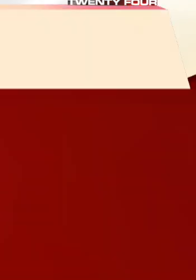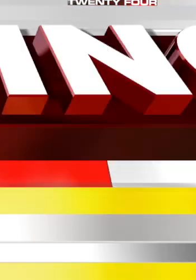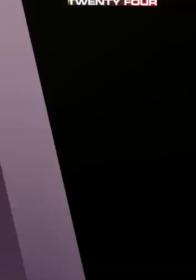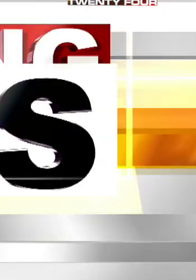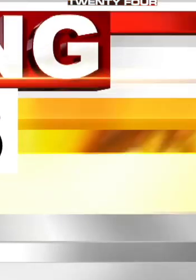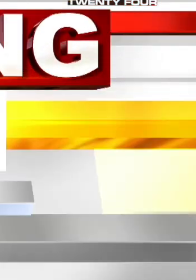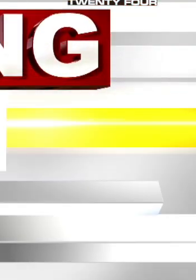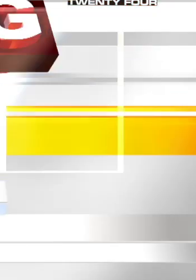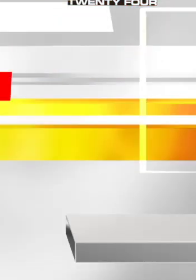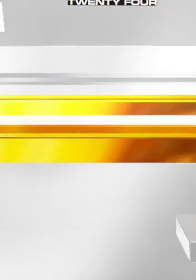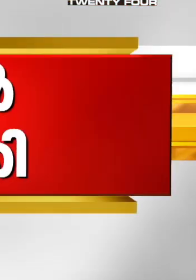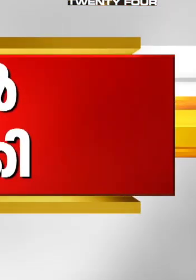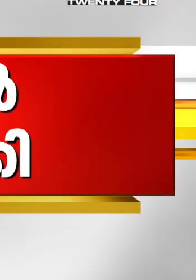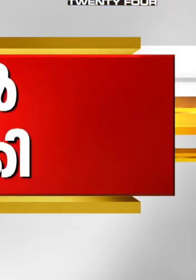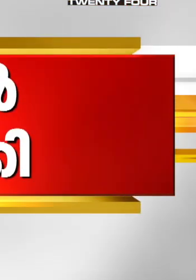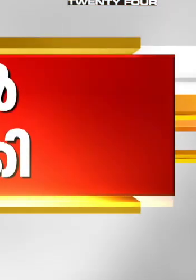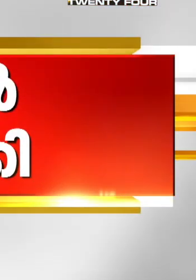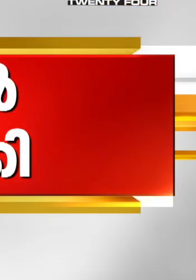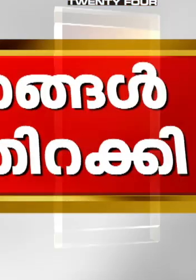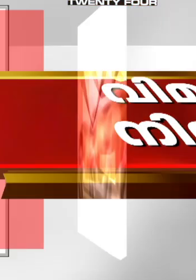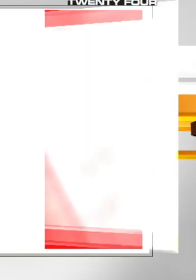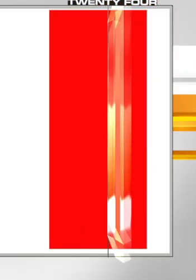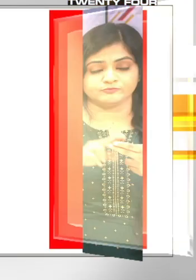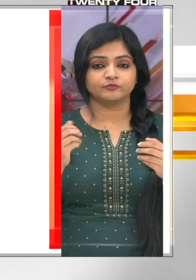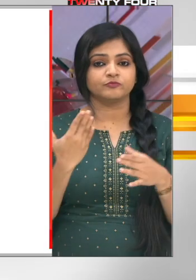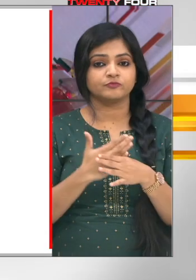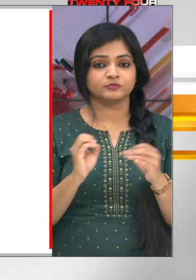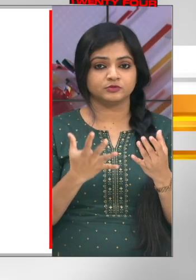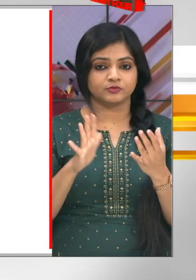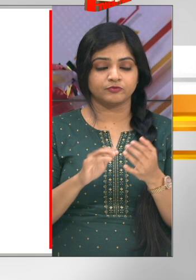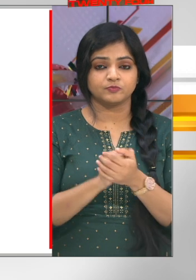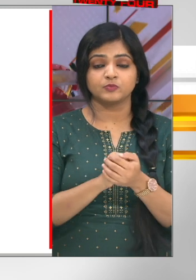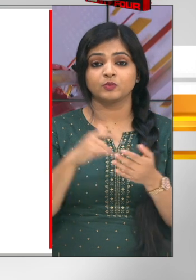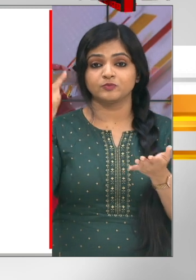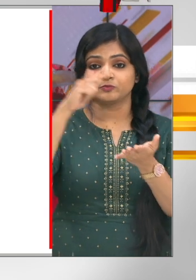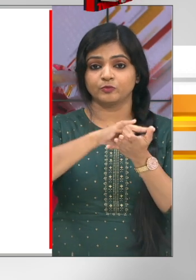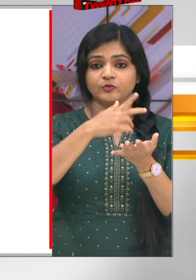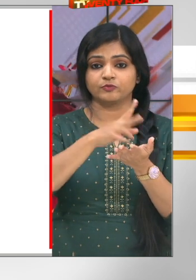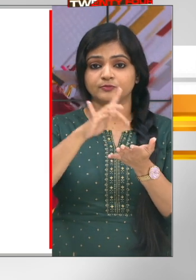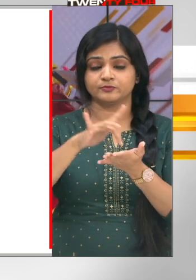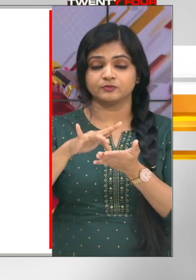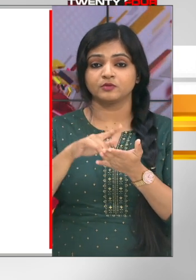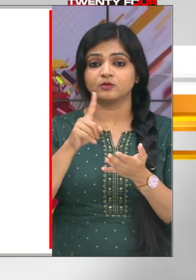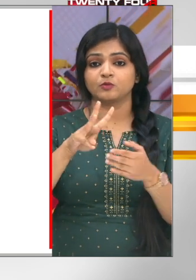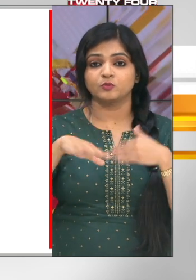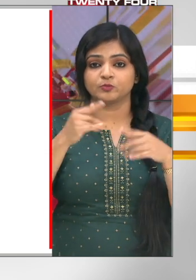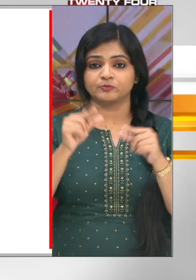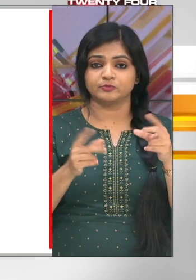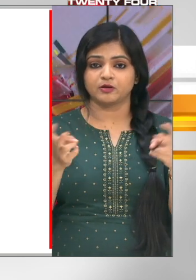ഈ പ്രശ്നപരിഹാരത്തിനായുള്ള ശ്രമങ്ങൾ ഏതരത്തിലാണ് നടക്കുന്നത്? ഇപ്പോഴും വിമാനത്താവളങ്ങളിൽ ആയിരങ്ങൾ കുടുങ്ങിക്കിടക്കുന്ന സാഹചര്യമുണ്ടല്ലോ, നടപടികൾ